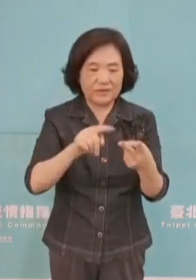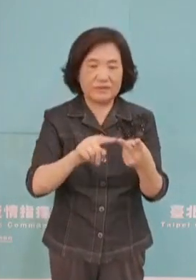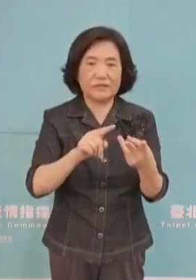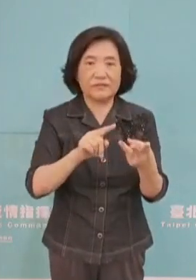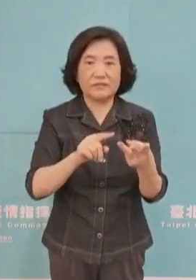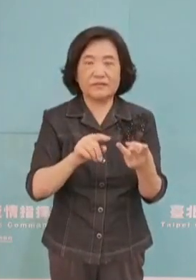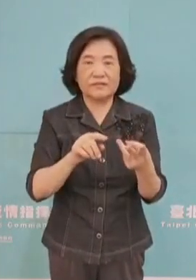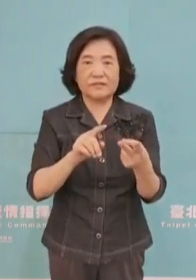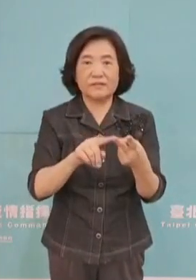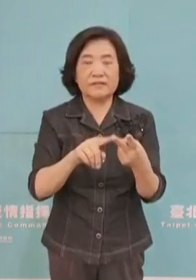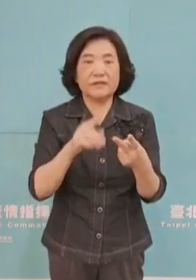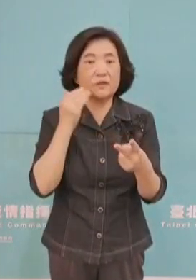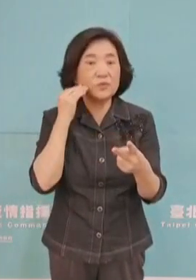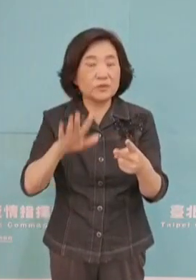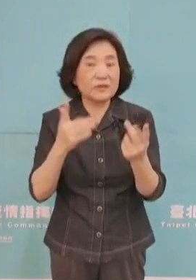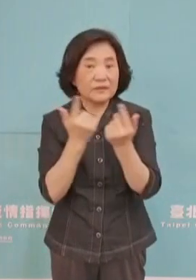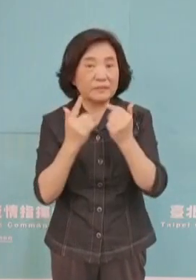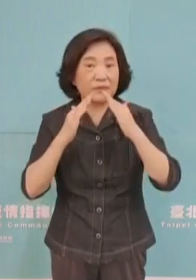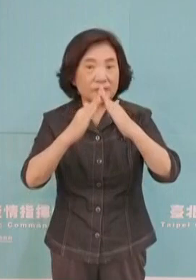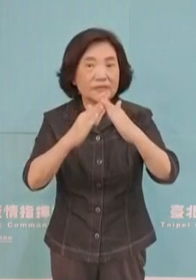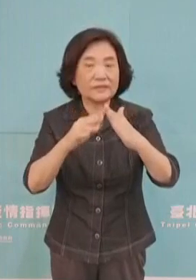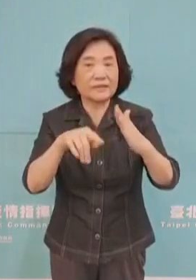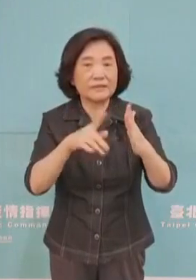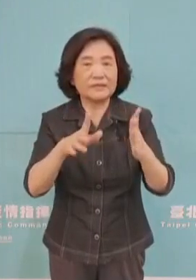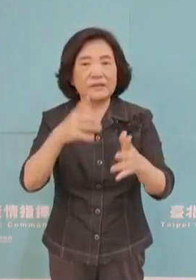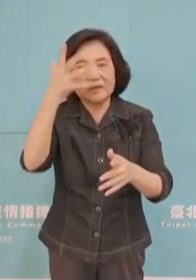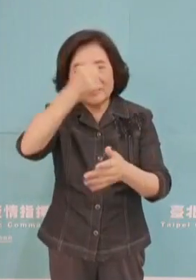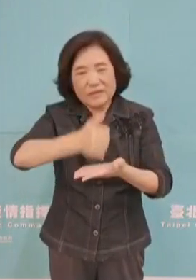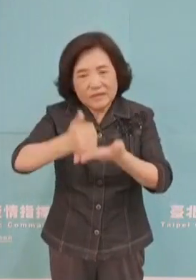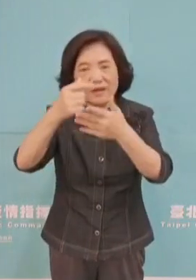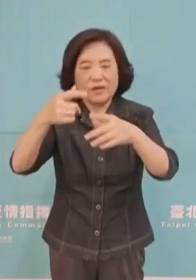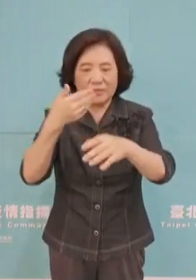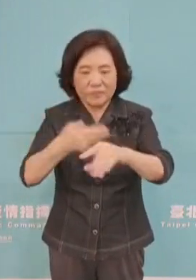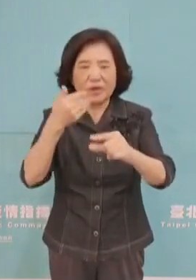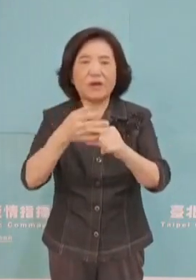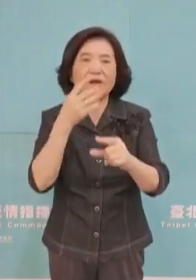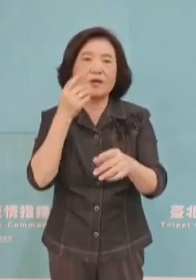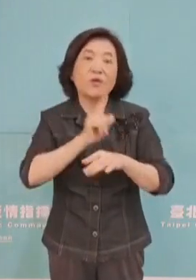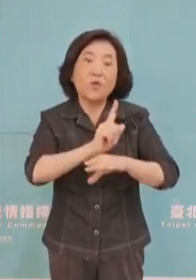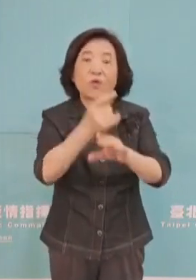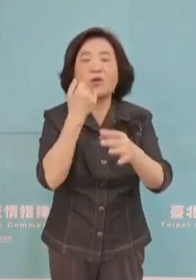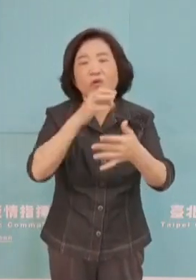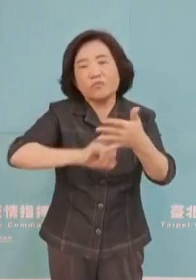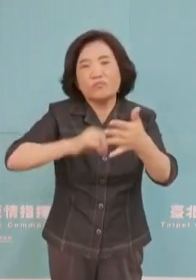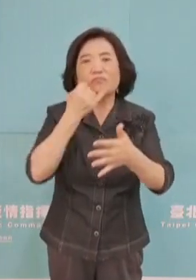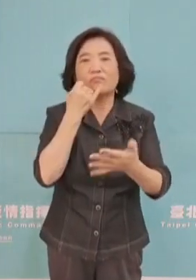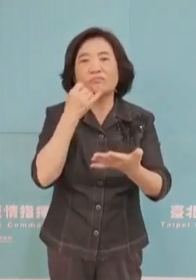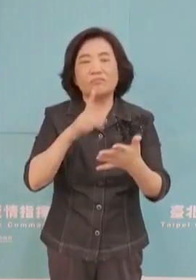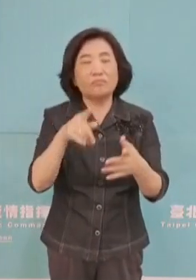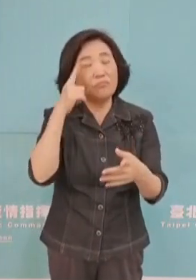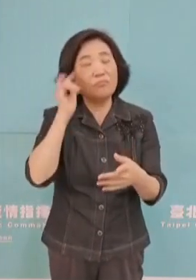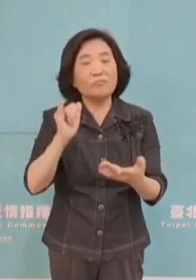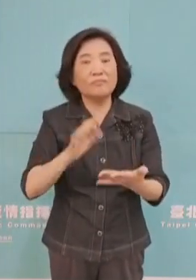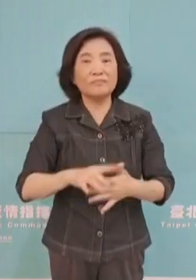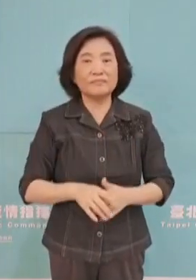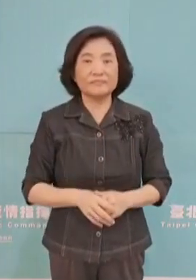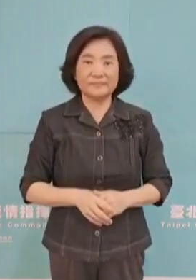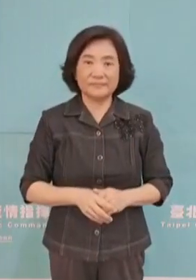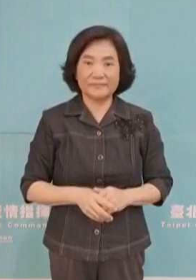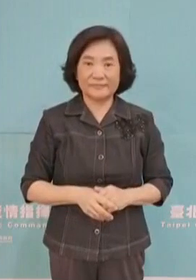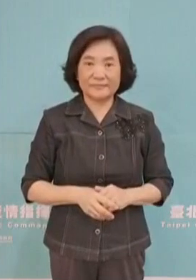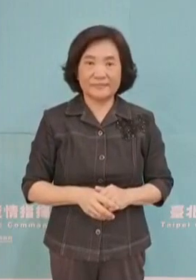哦，在台北市哦。反正健保卡带着，坐计程车还可以扣50块，你知道也不错。所